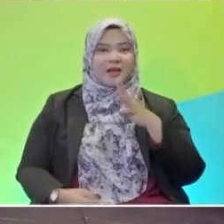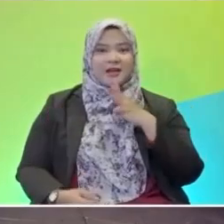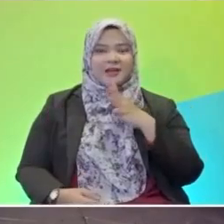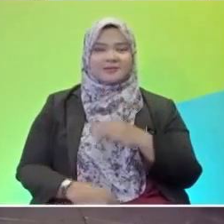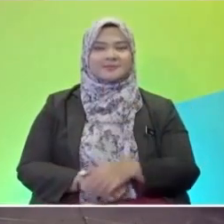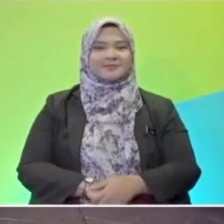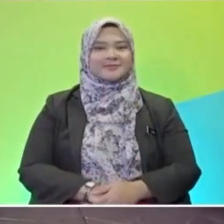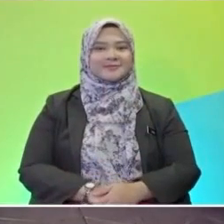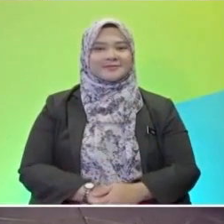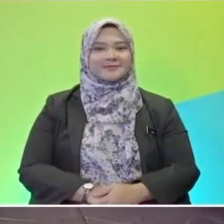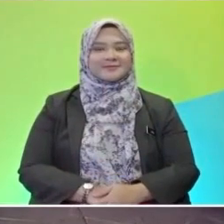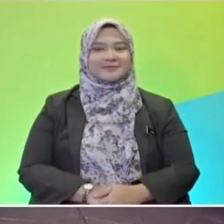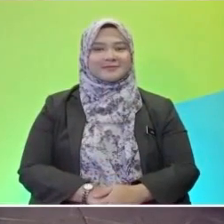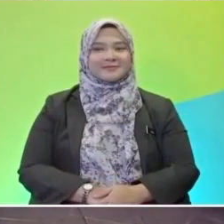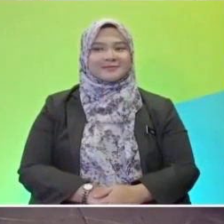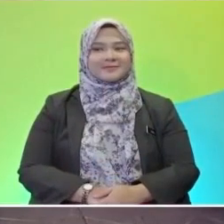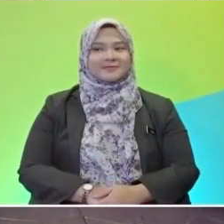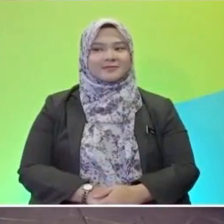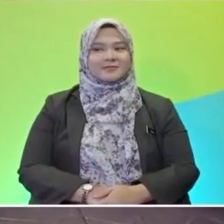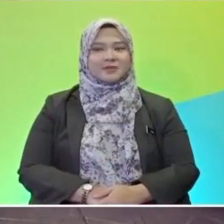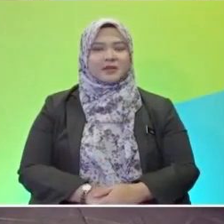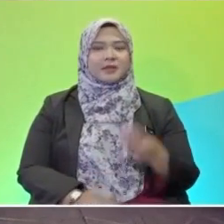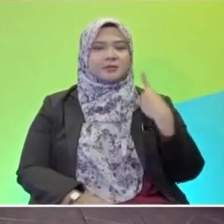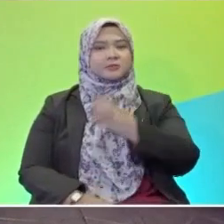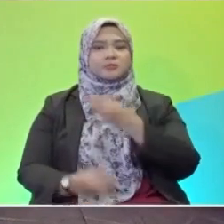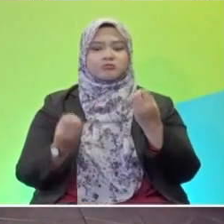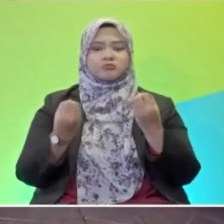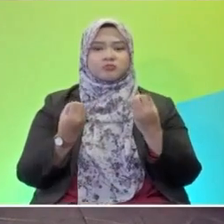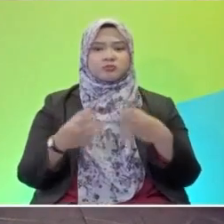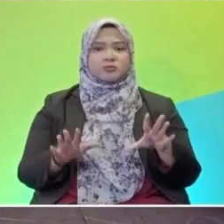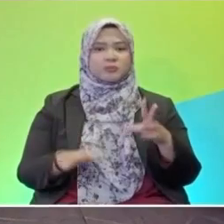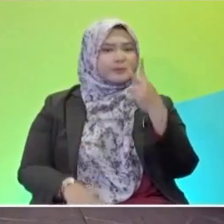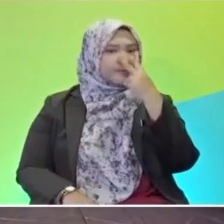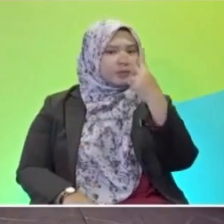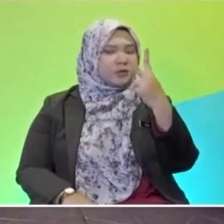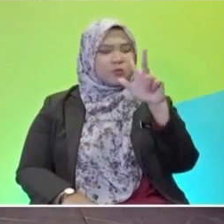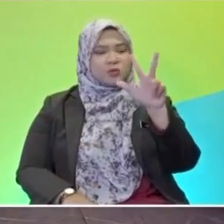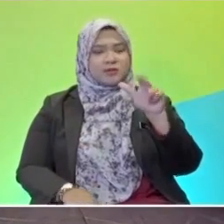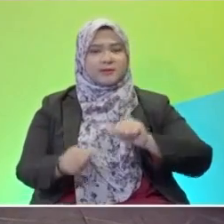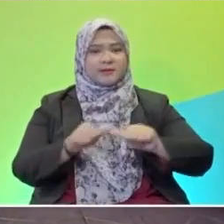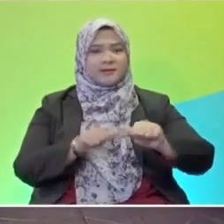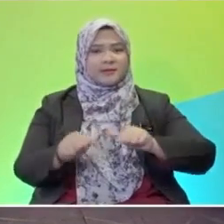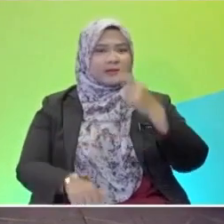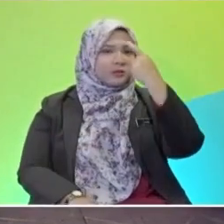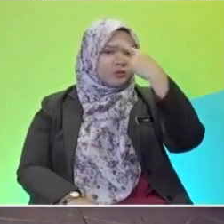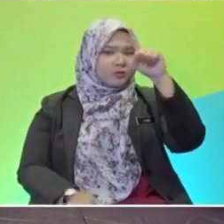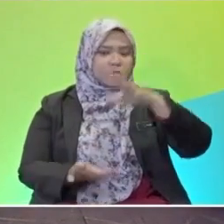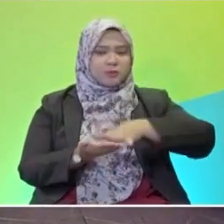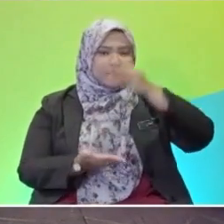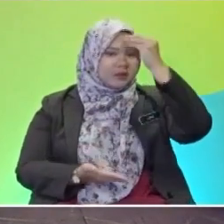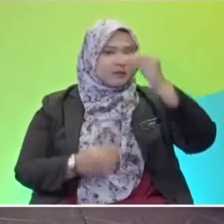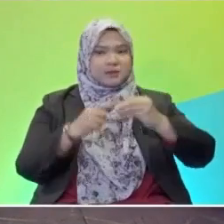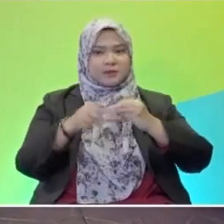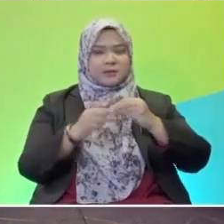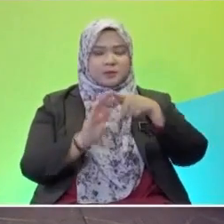kita dapat kita telah menghasilkan tiga activity Bagaimana terbentuknya pelangi Bagaimana objek yang berada di dalam air kelihatan